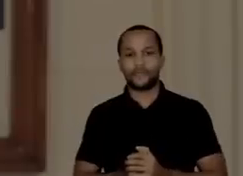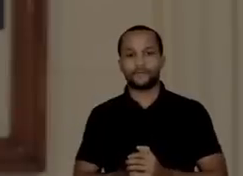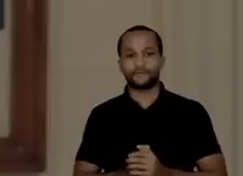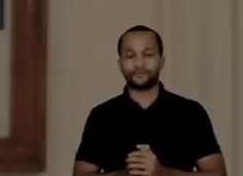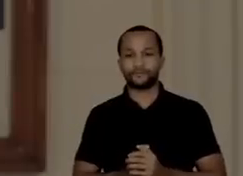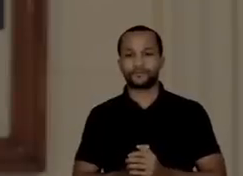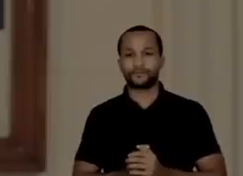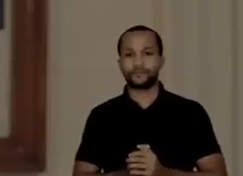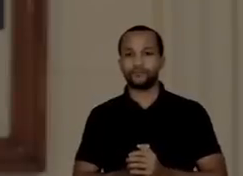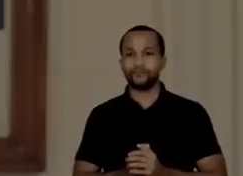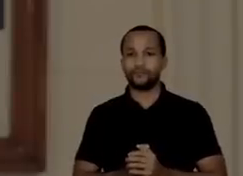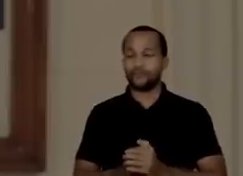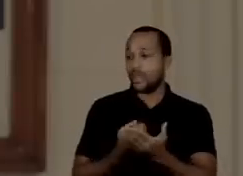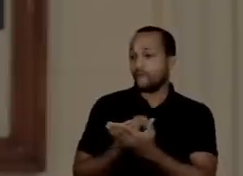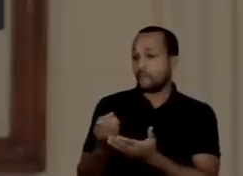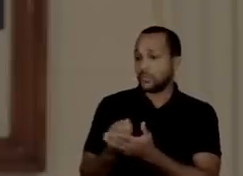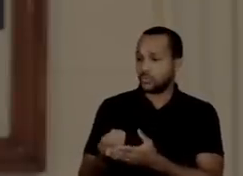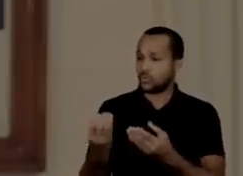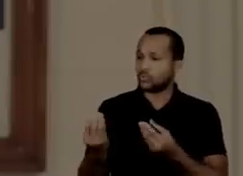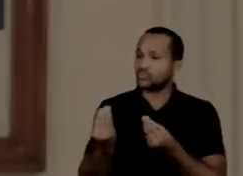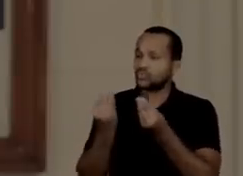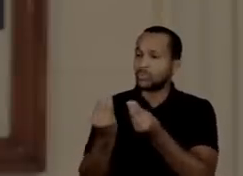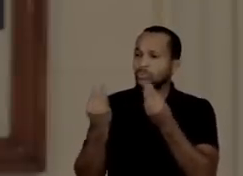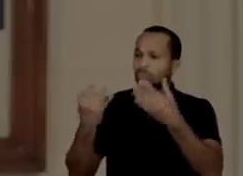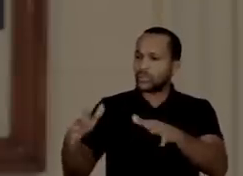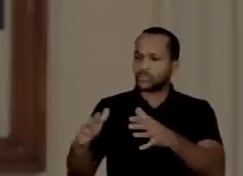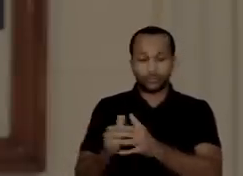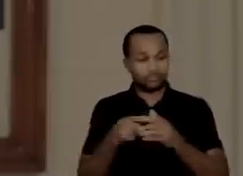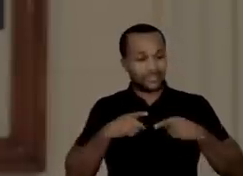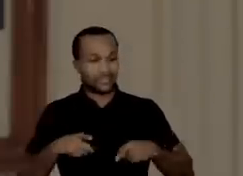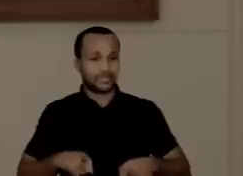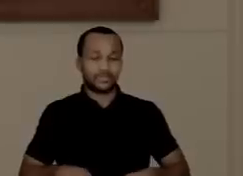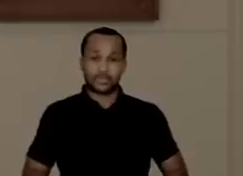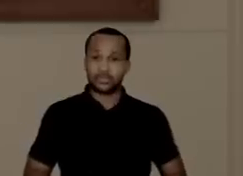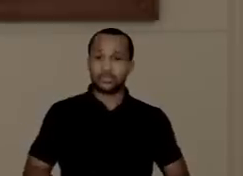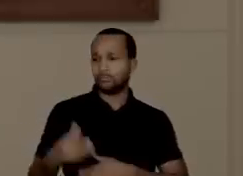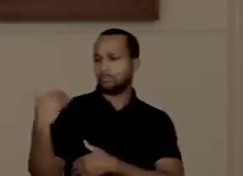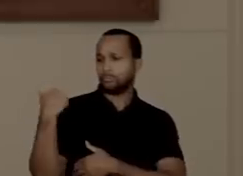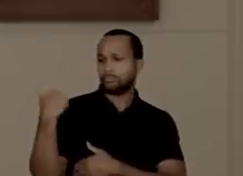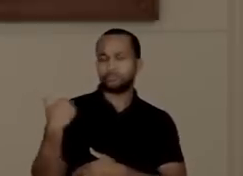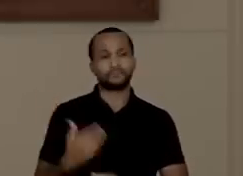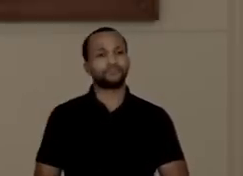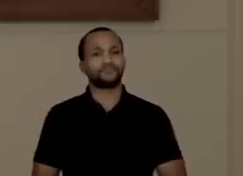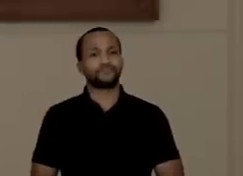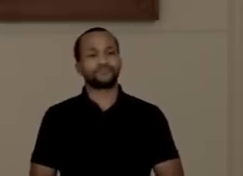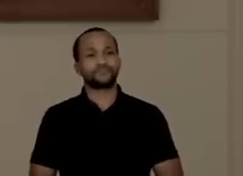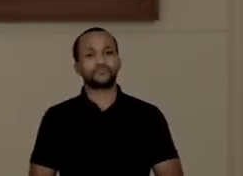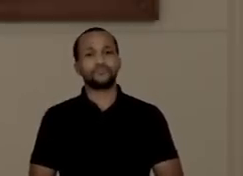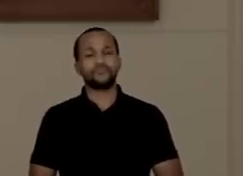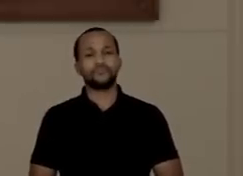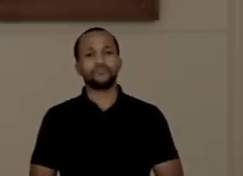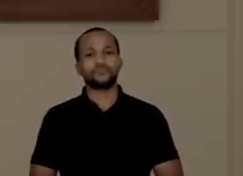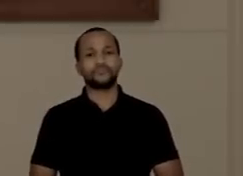jeunesse garde espoir. Ce message a été réaffirmé avec force par notre ministre des Outre-mer, Madame Georges Pau-Langevin.